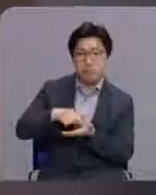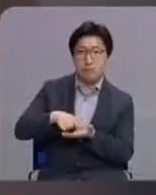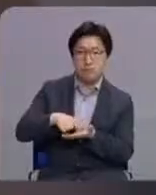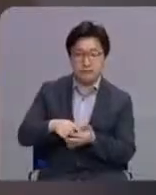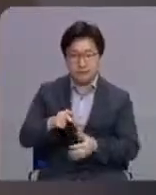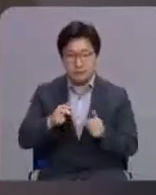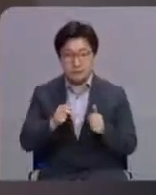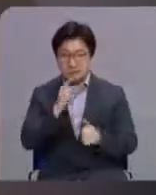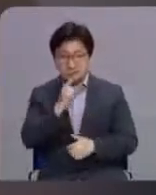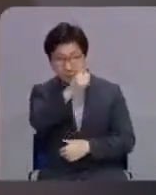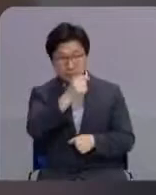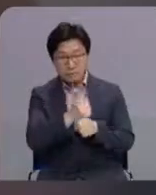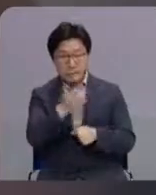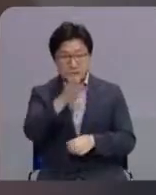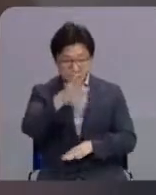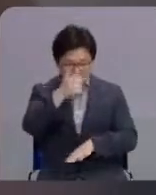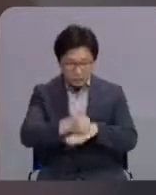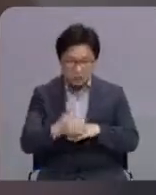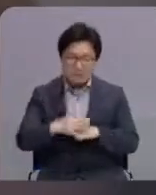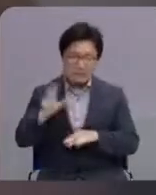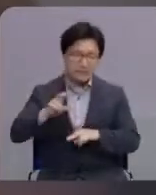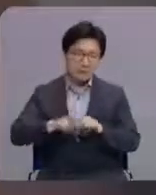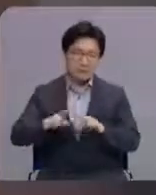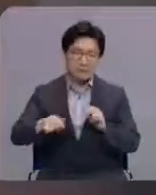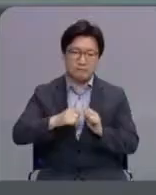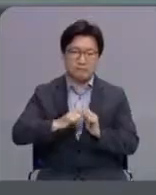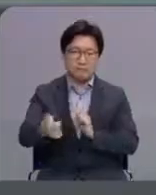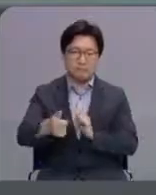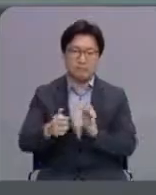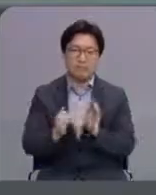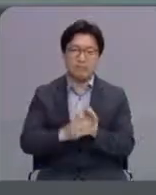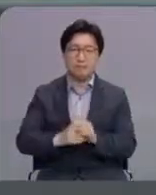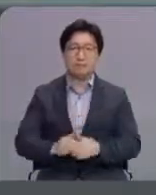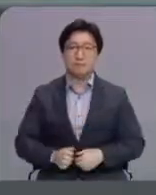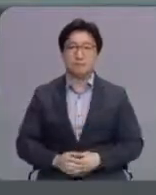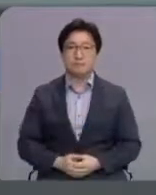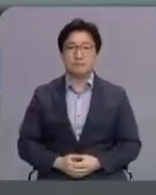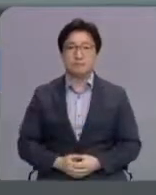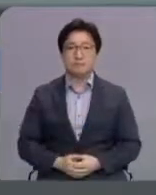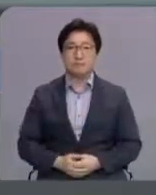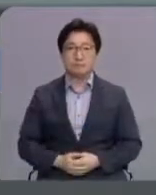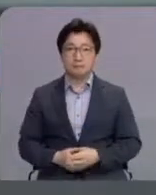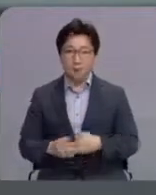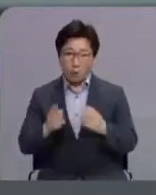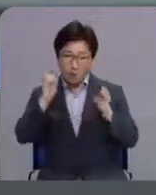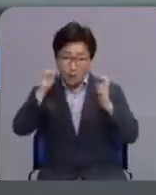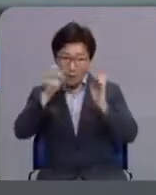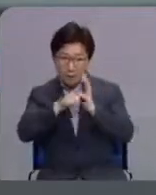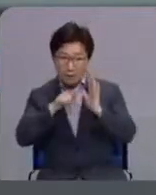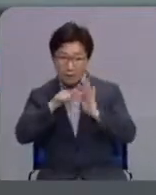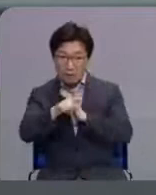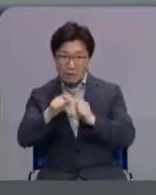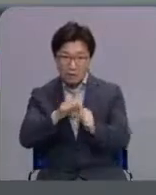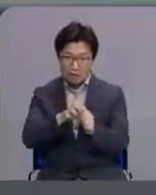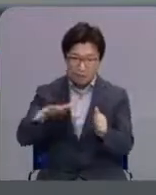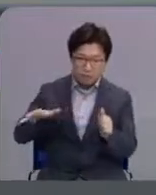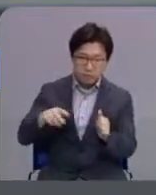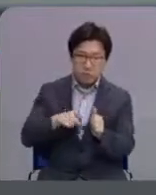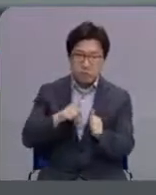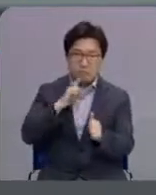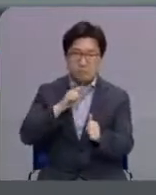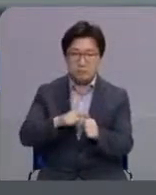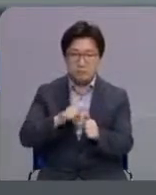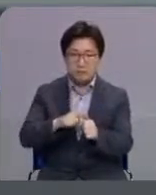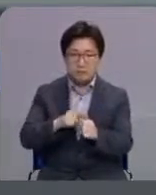해봤지만 해결이 안 되자 결국 사표를 썼습니다. 혼이 많고 회사에도 좀 찍힌 직원이구나라는